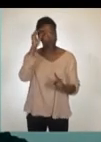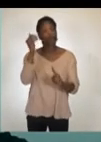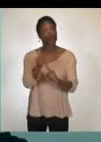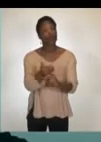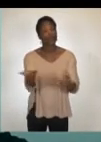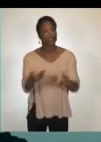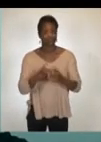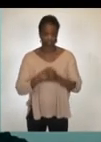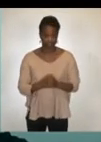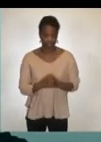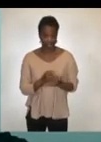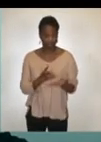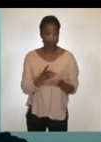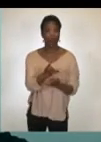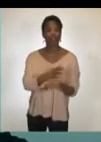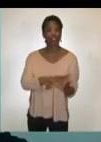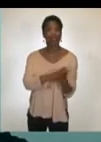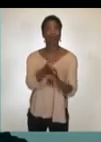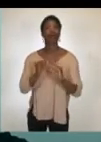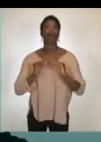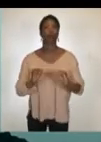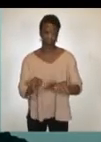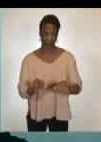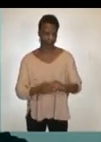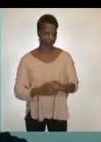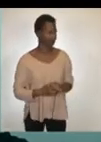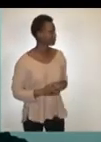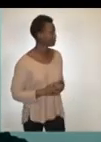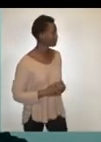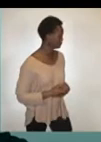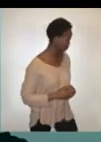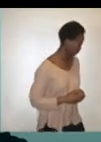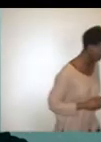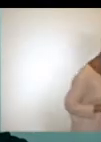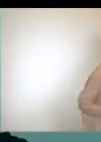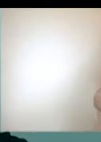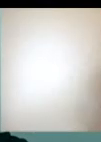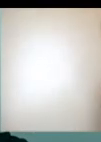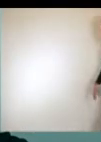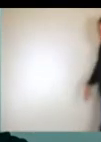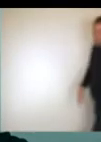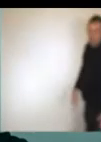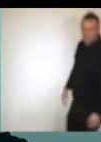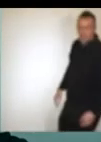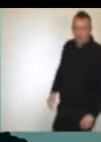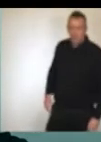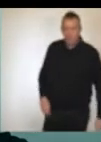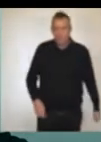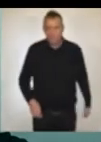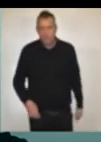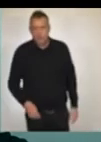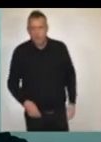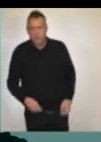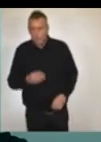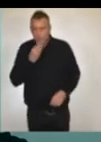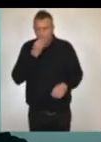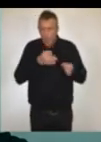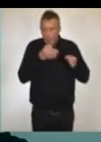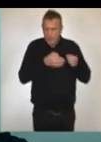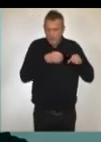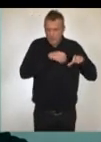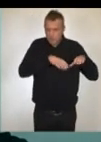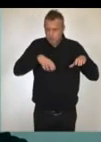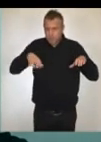œuvre notre projet. Et clairement, de bons ratios, c'est un manque d'ambition ou le fait d'augmenter des impôts